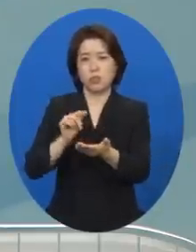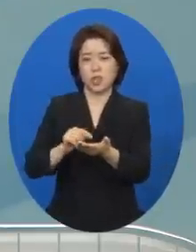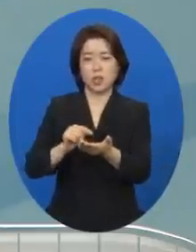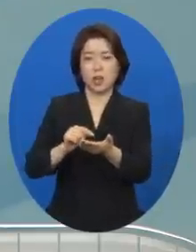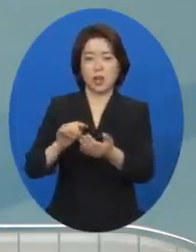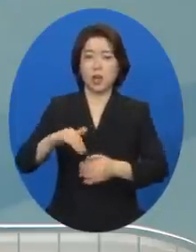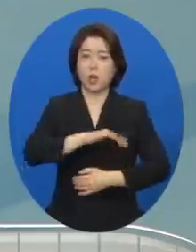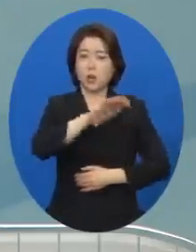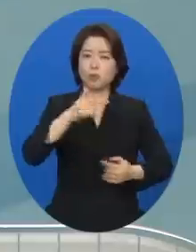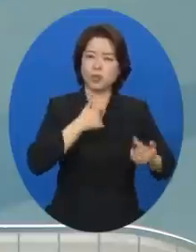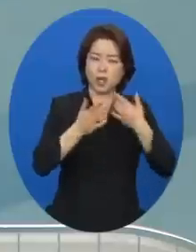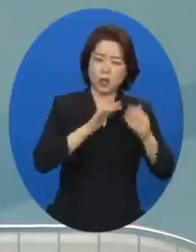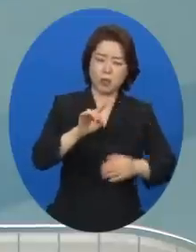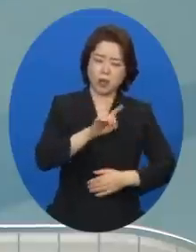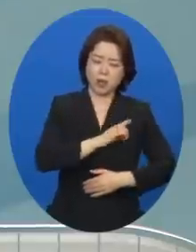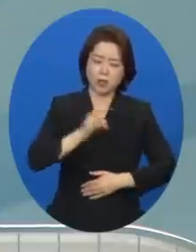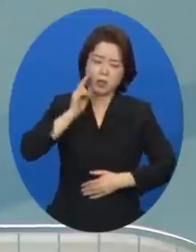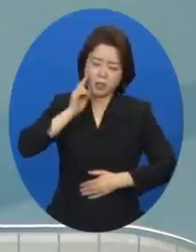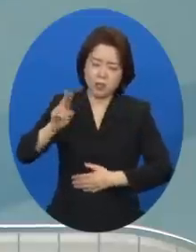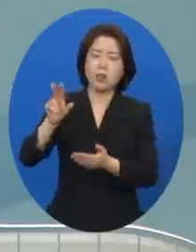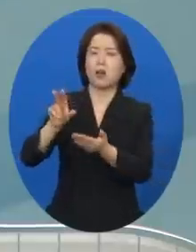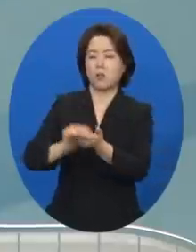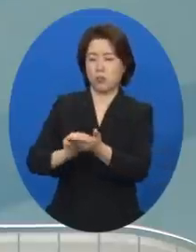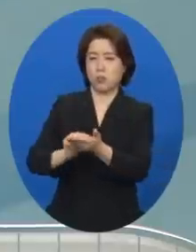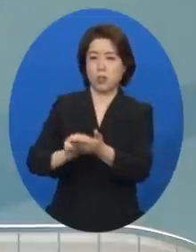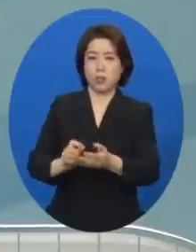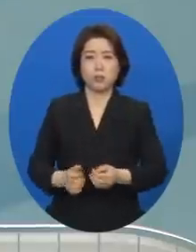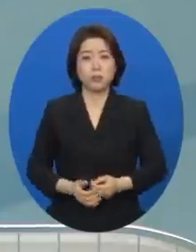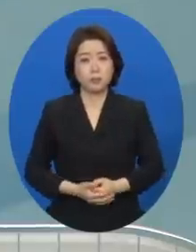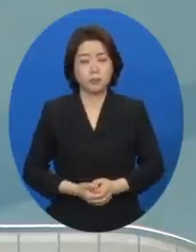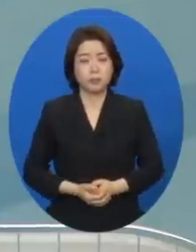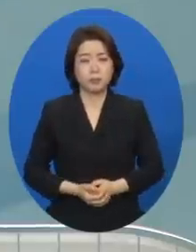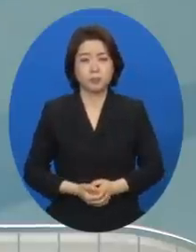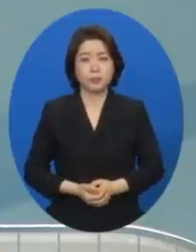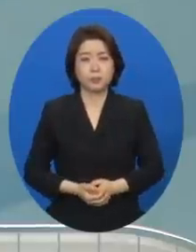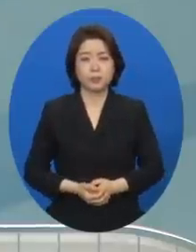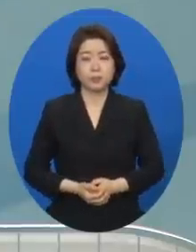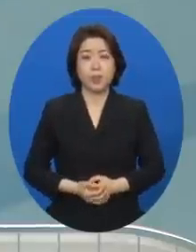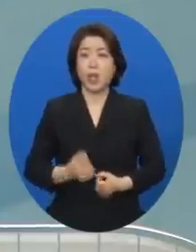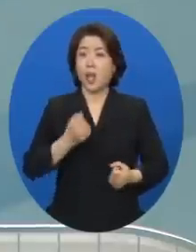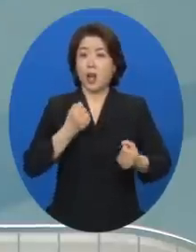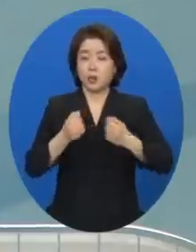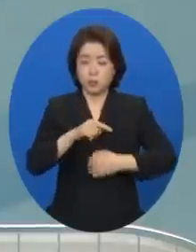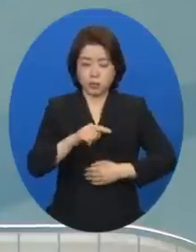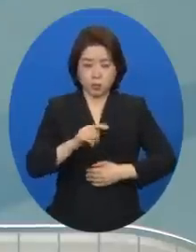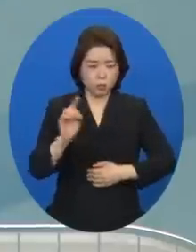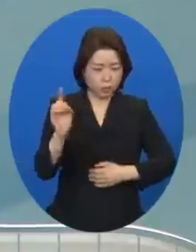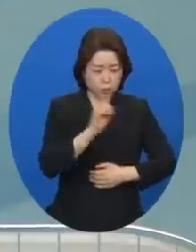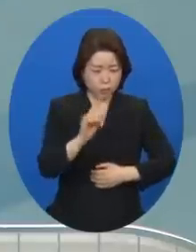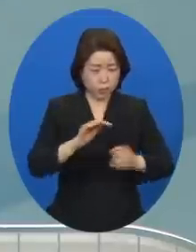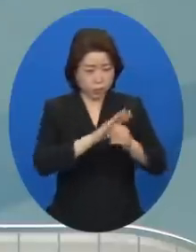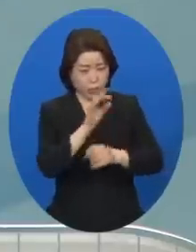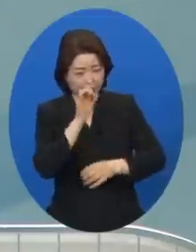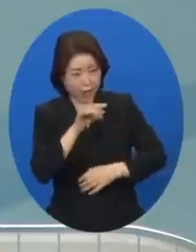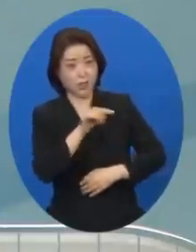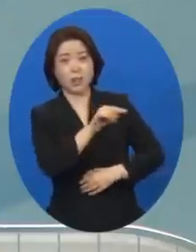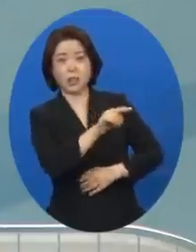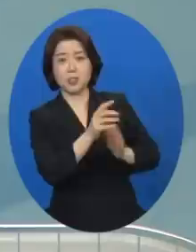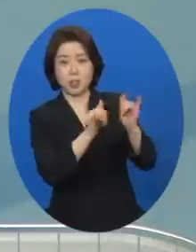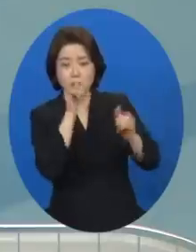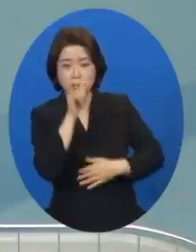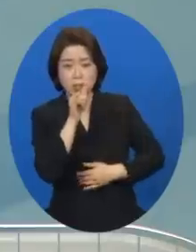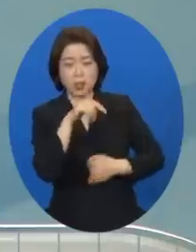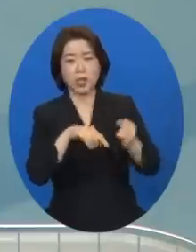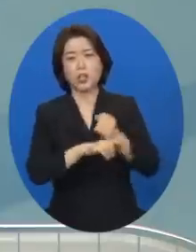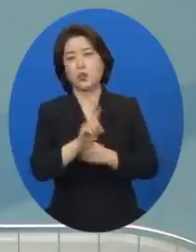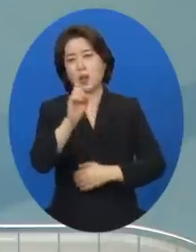우리가 겪는 가장 심각한 문제예요 그래도 도무지 사랑이 안되는 사람이 있다면 이유가